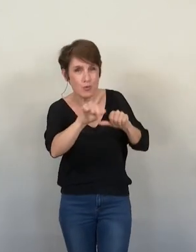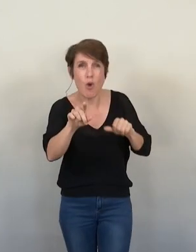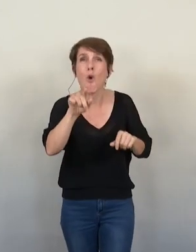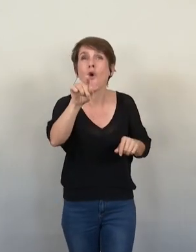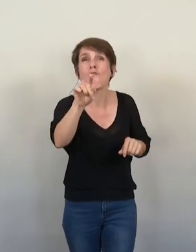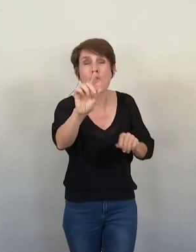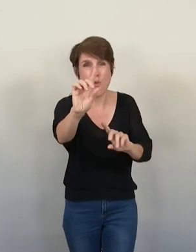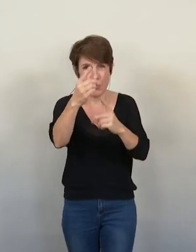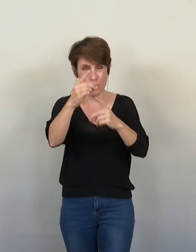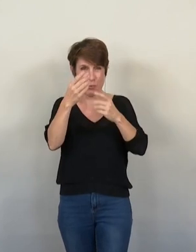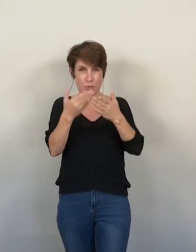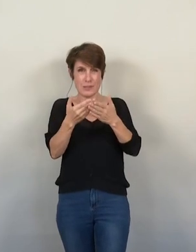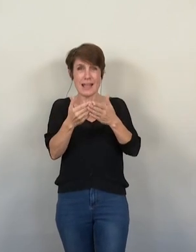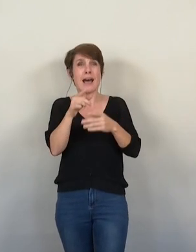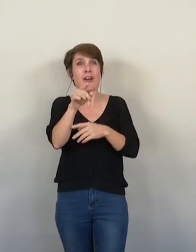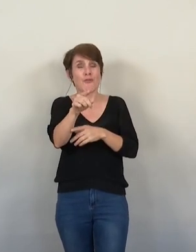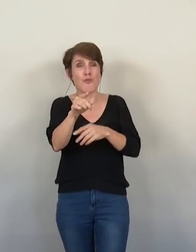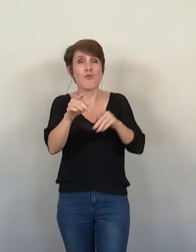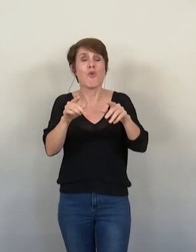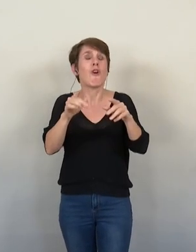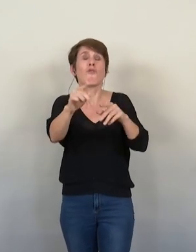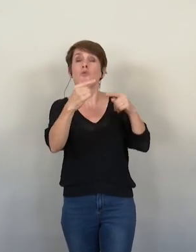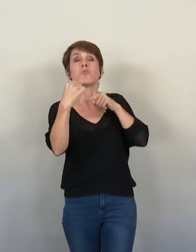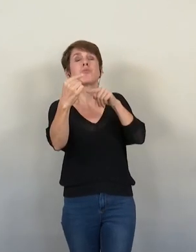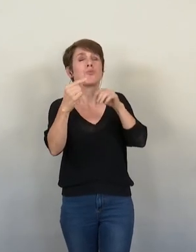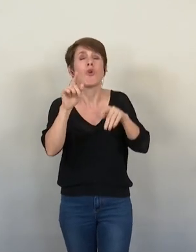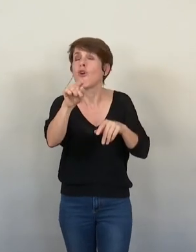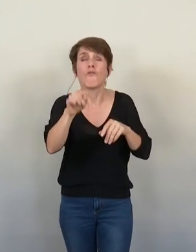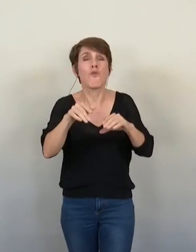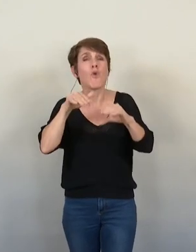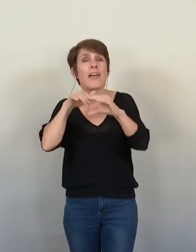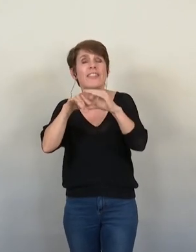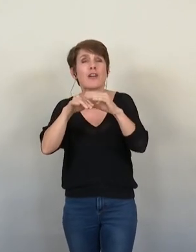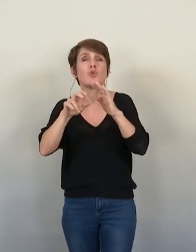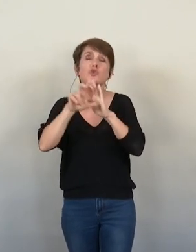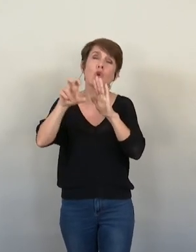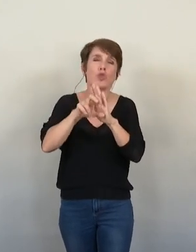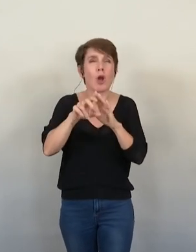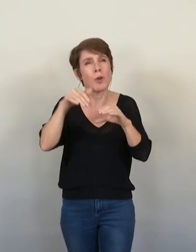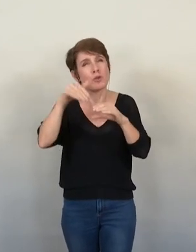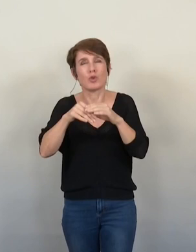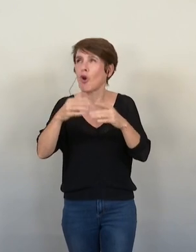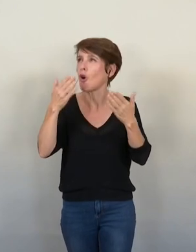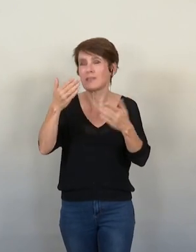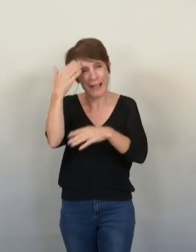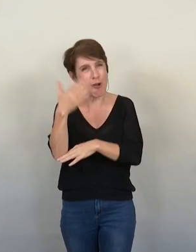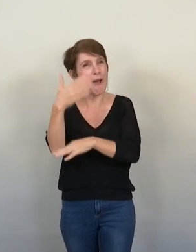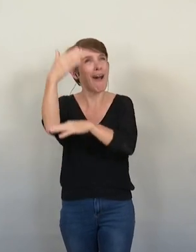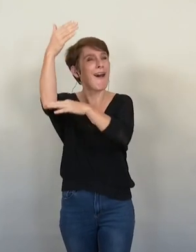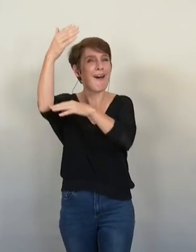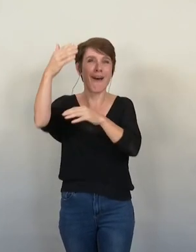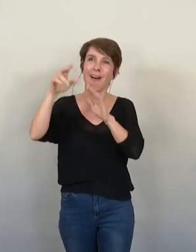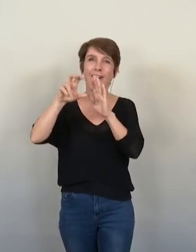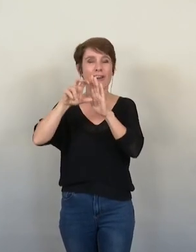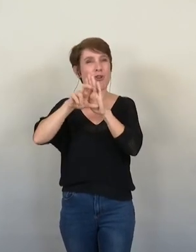parur quand vous descendez le tacos quand vous défendez le tacos de Grenoble vous défendez pas le tacos végétarien et bio de Grenoble vous défendez le tacos contre